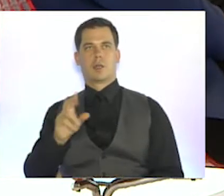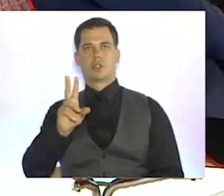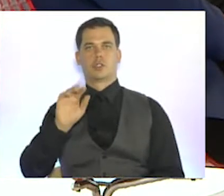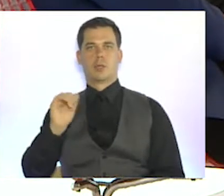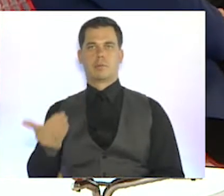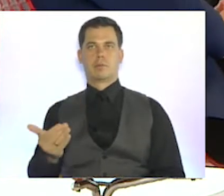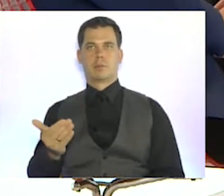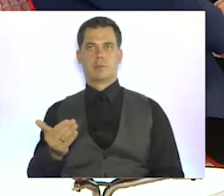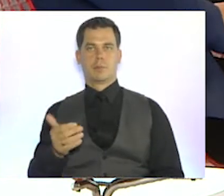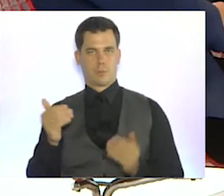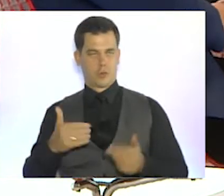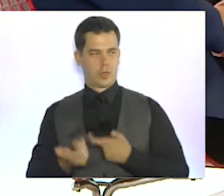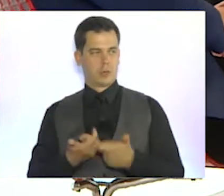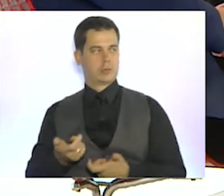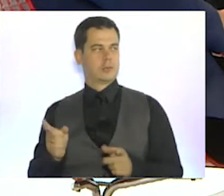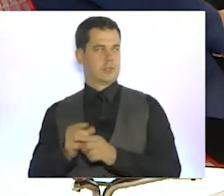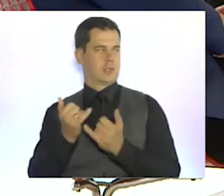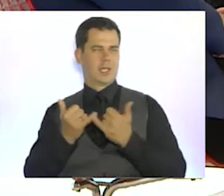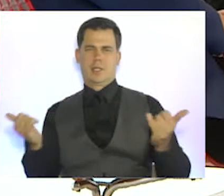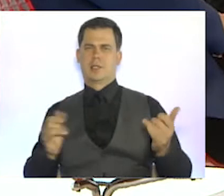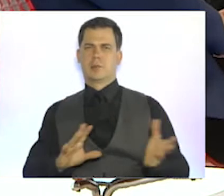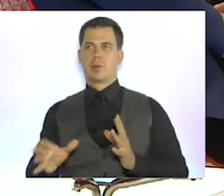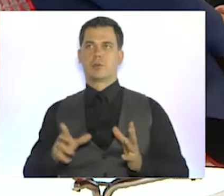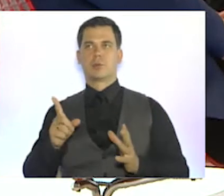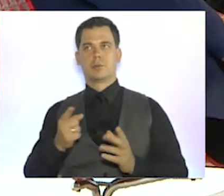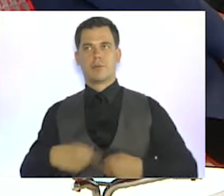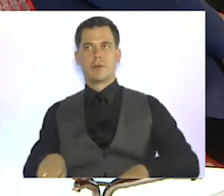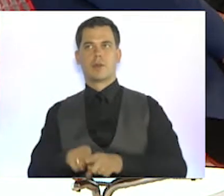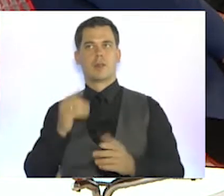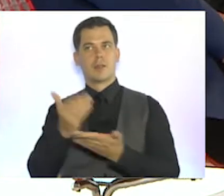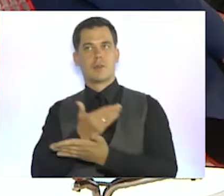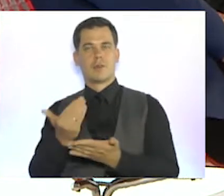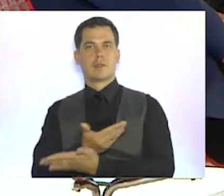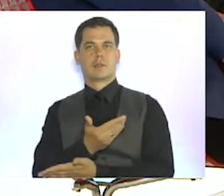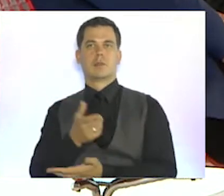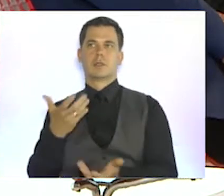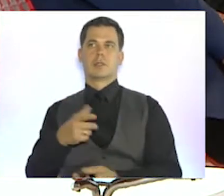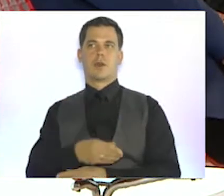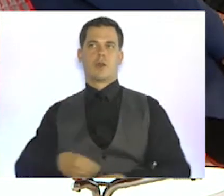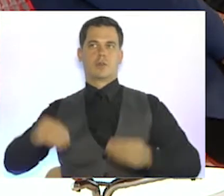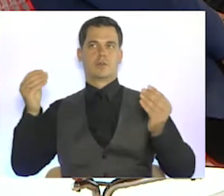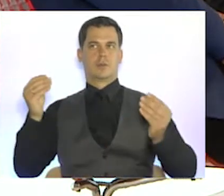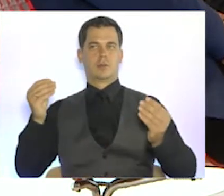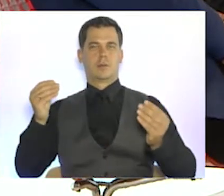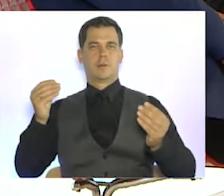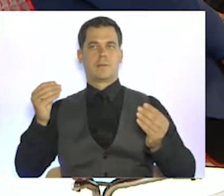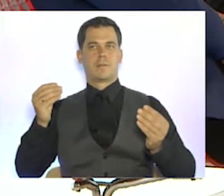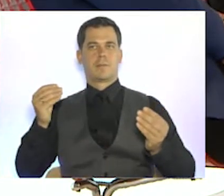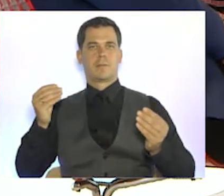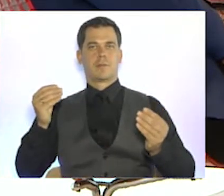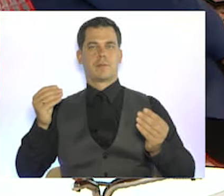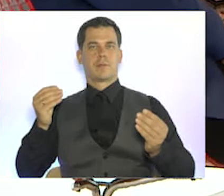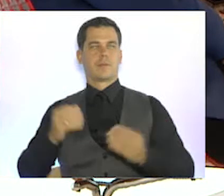temu i dzięki innym sposobom realizacji innowacji na szansę na taki rozwój rynku? Może pani